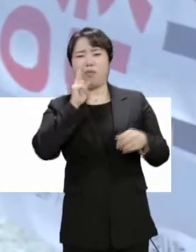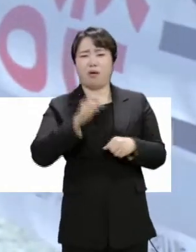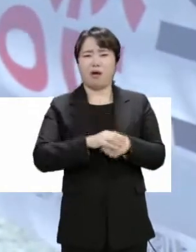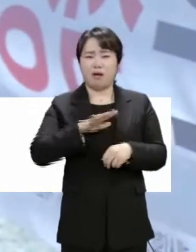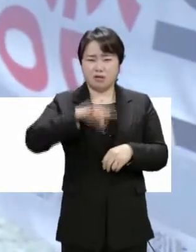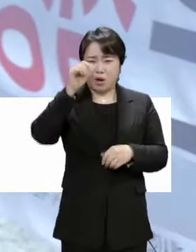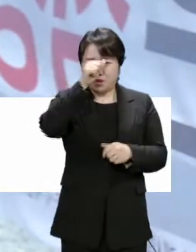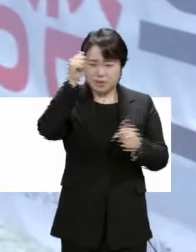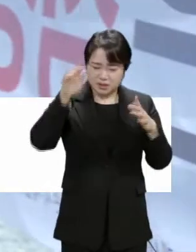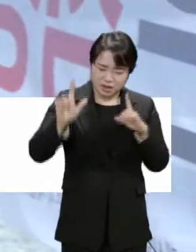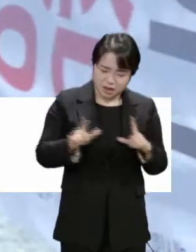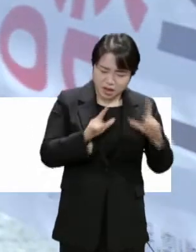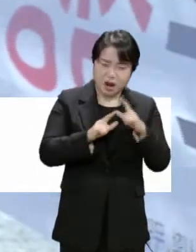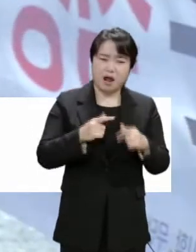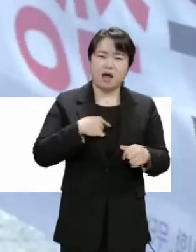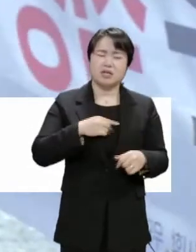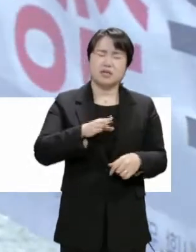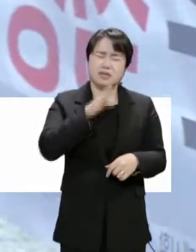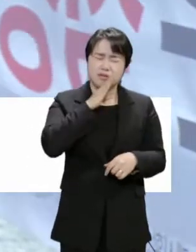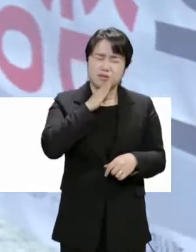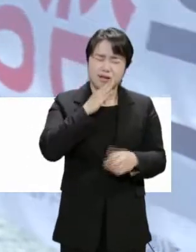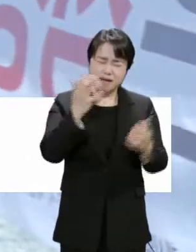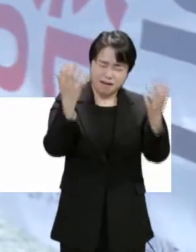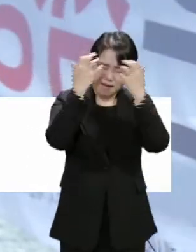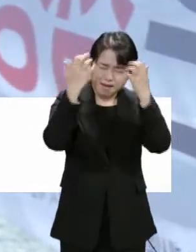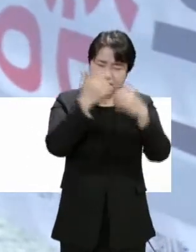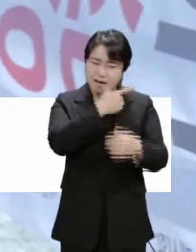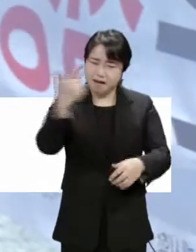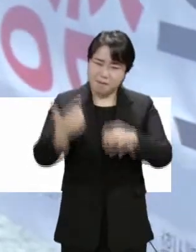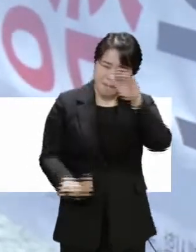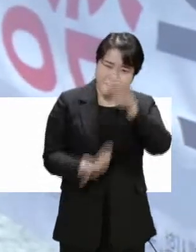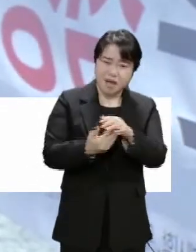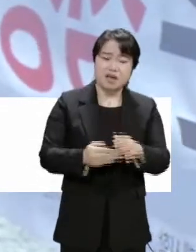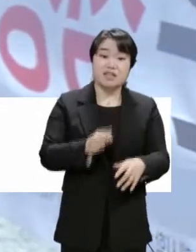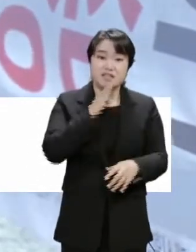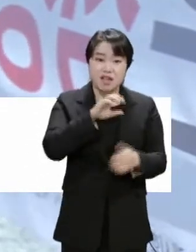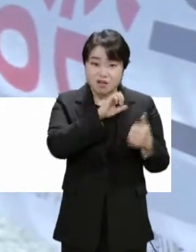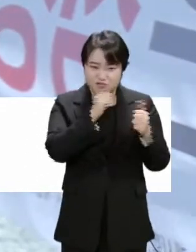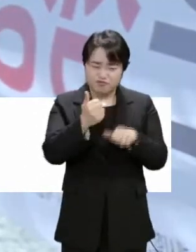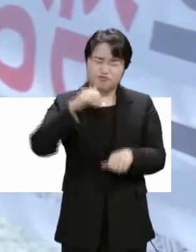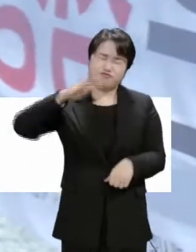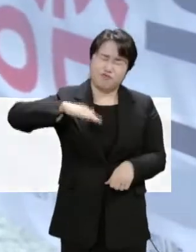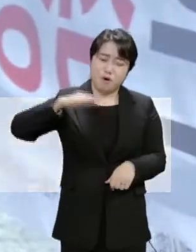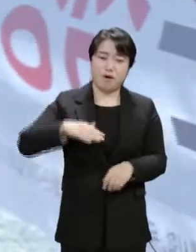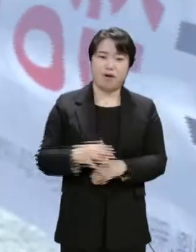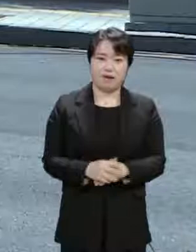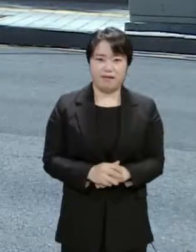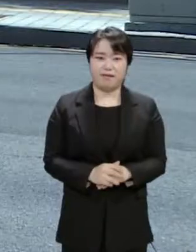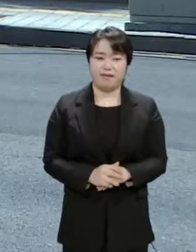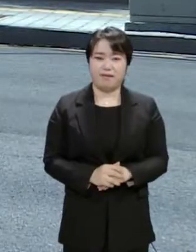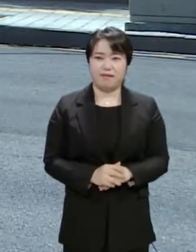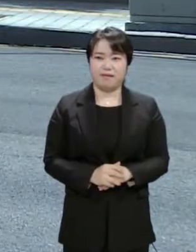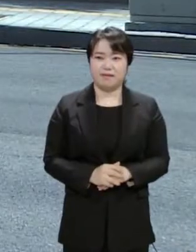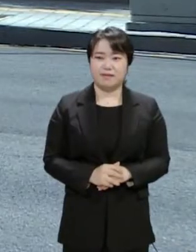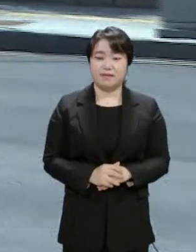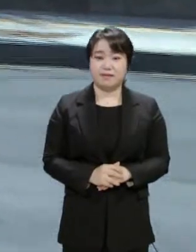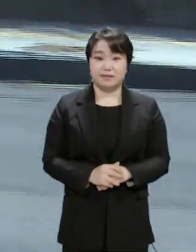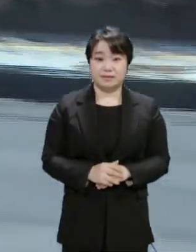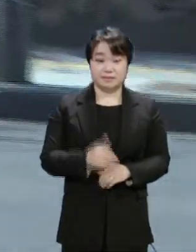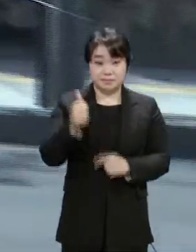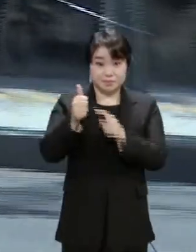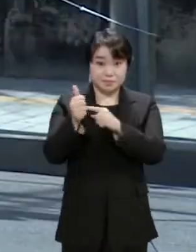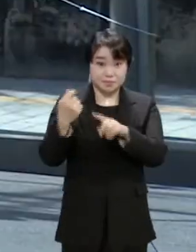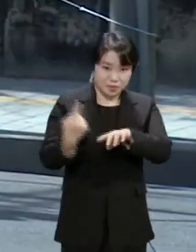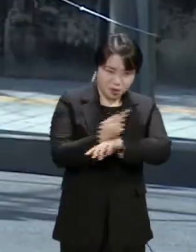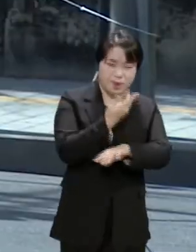이렇게 인생에서 최악의 인생을 느끼고 있습니다. 죽지 못해 살고 있습니다. 김 씨를 포함해